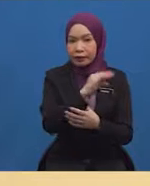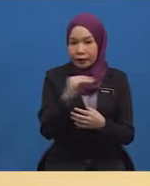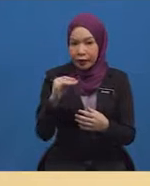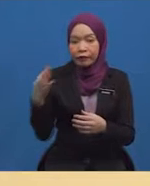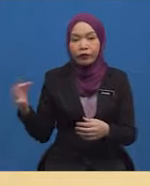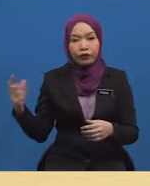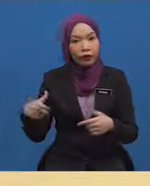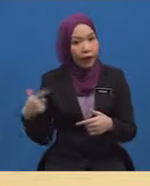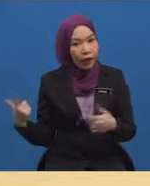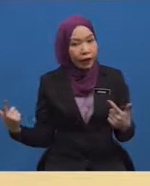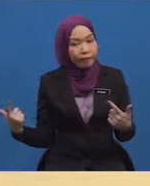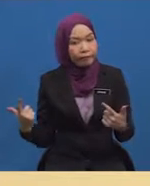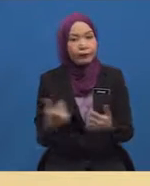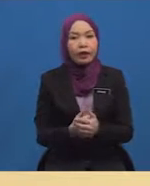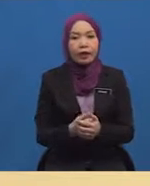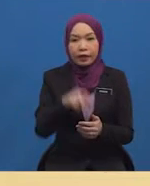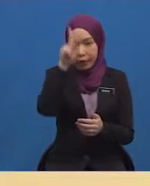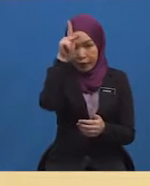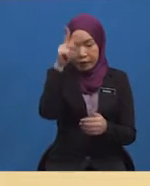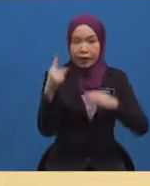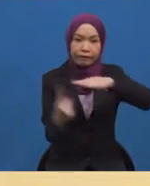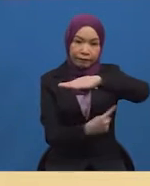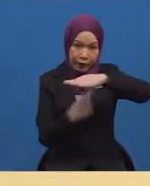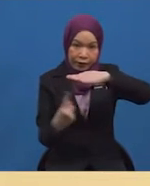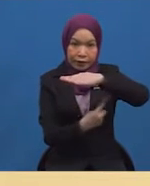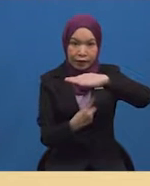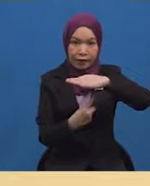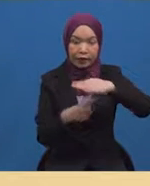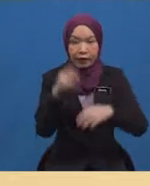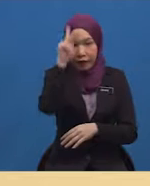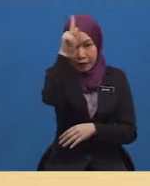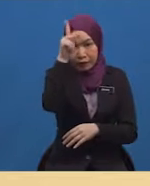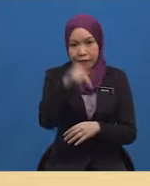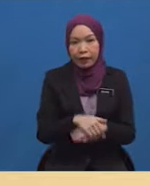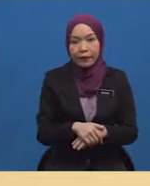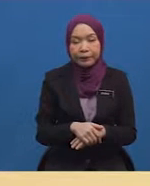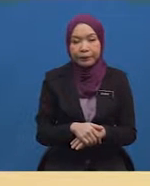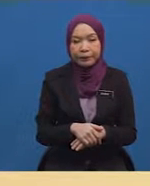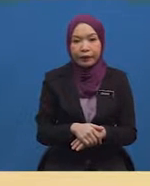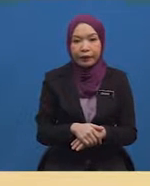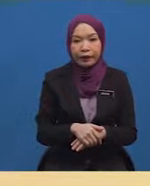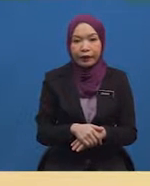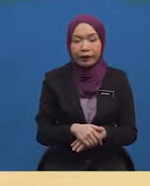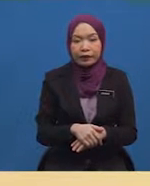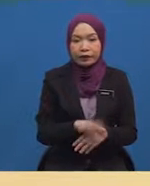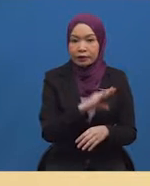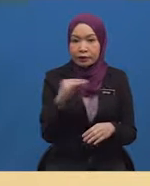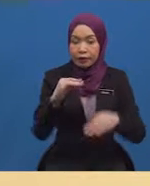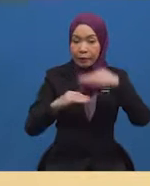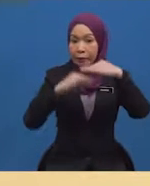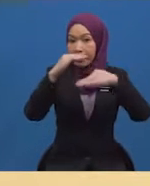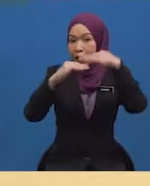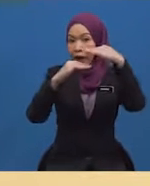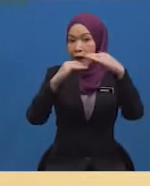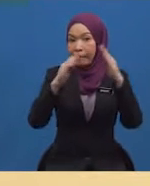kerajaan. Dasar-dasar kerajaan yang menggalakkan zon-zon perindustrian serta pembinaan bandar-bandar